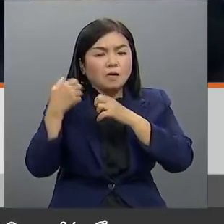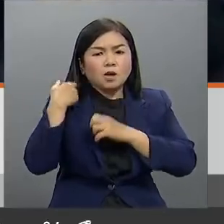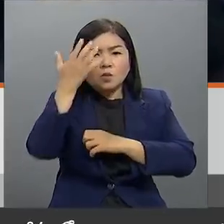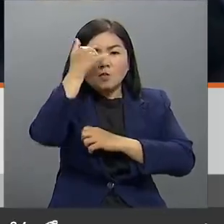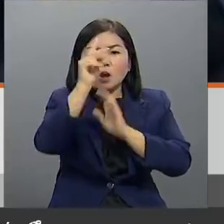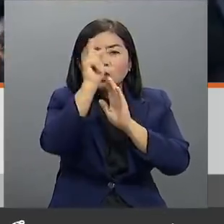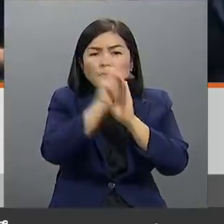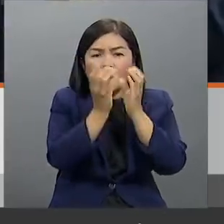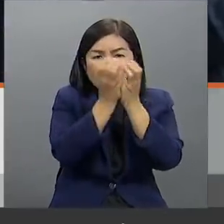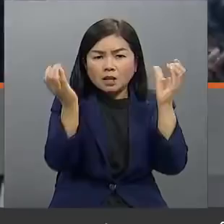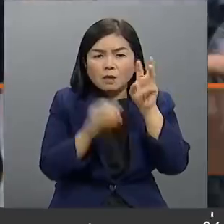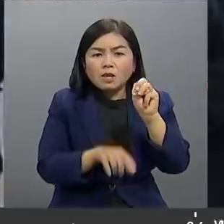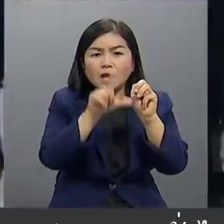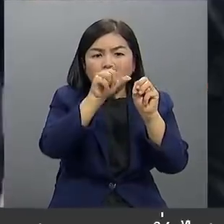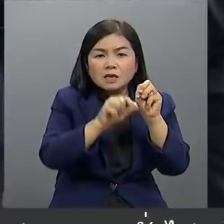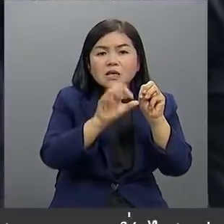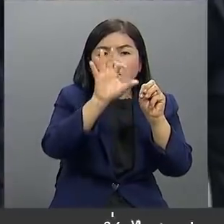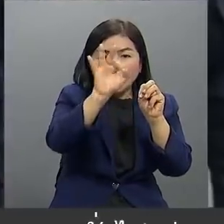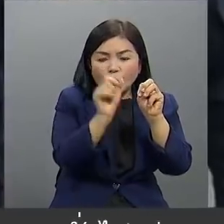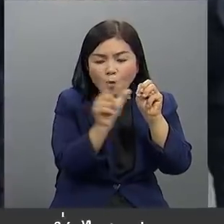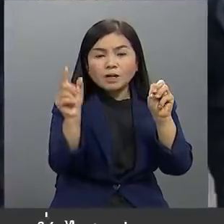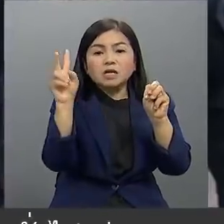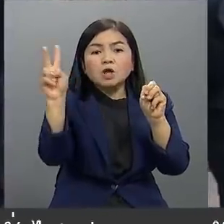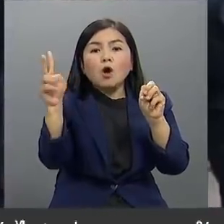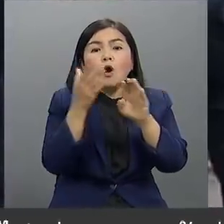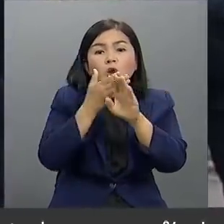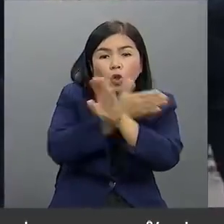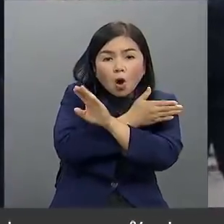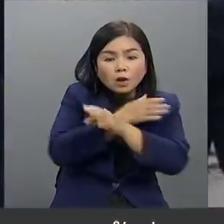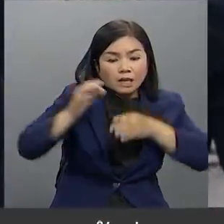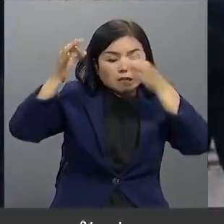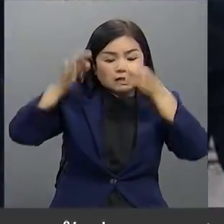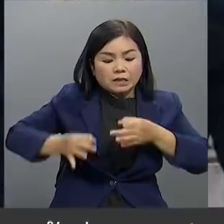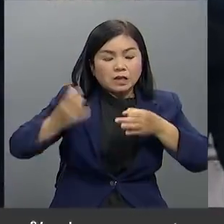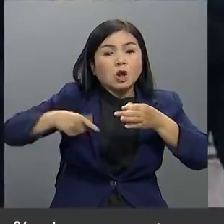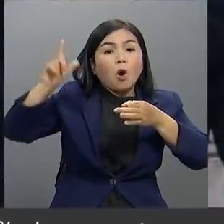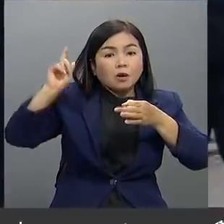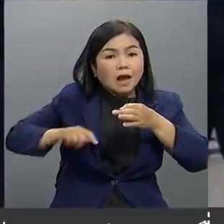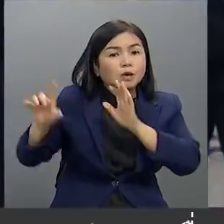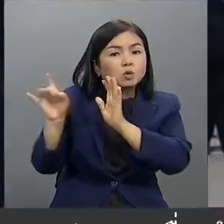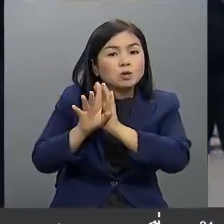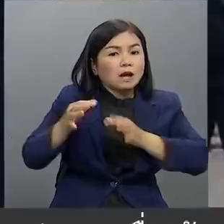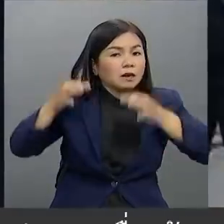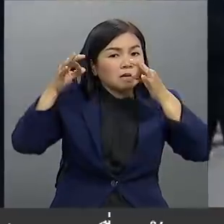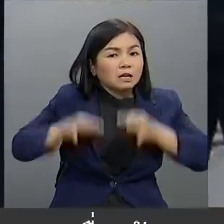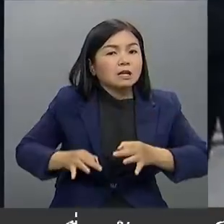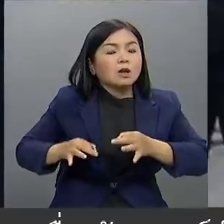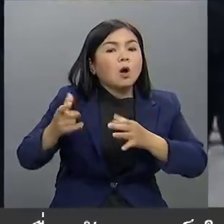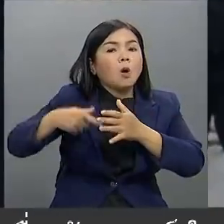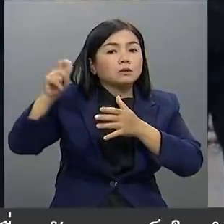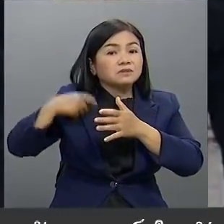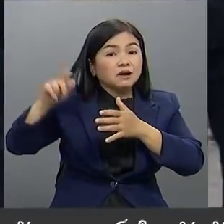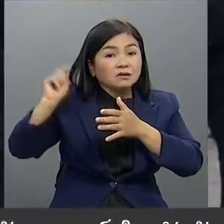29วรรคสองบัญญัติว่าก่อนจะมีคำพิพากษาถึงที่สุดแสดงว่าบุคคลใดกระทำความผิด